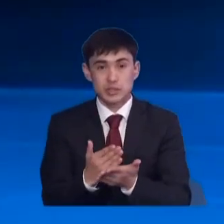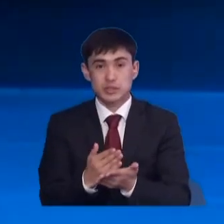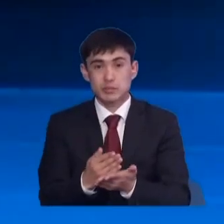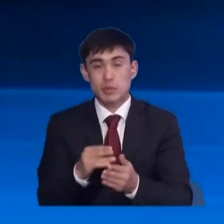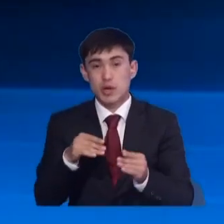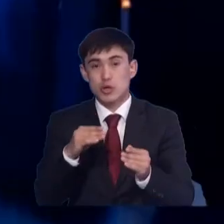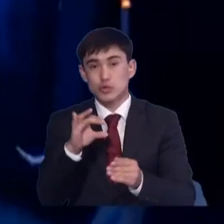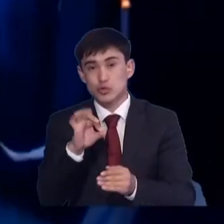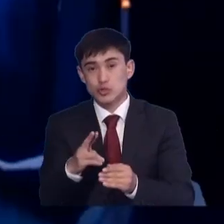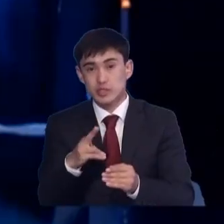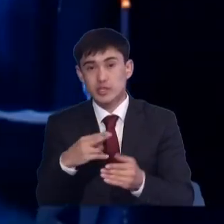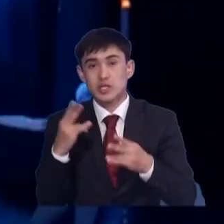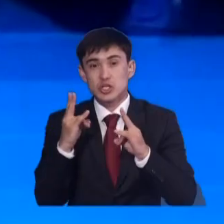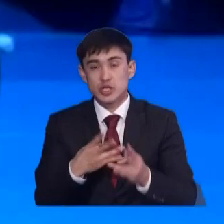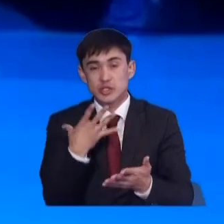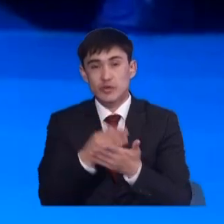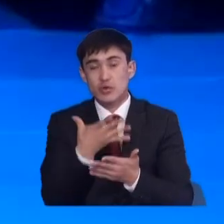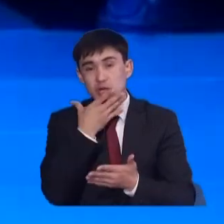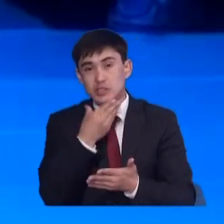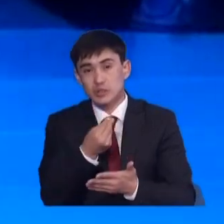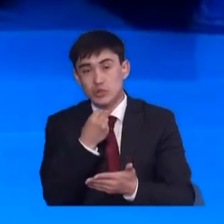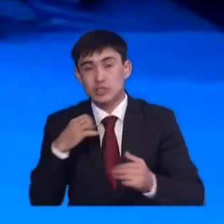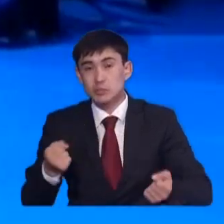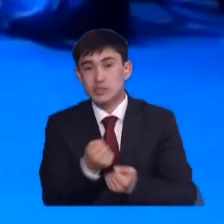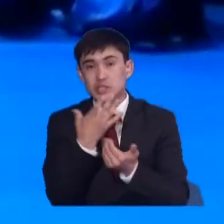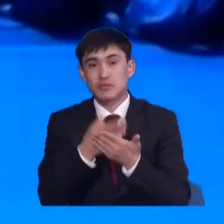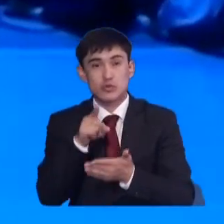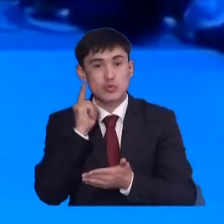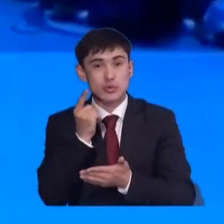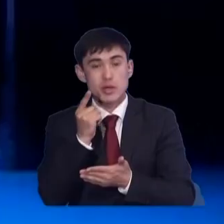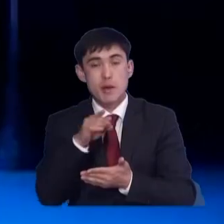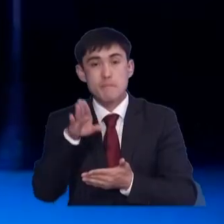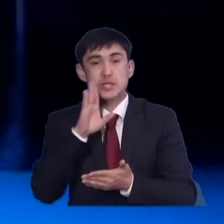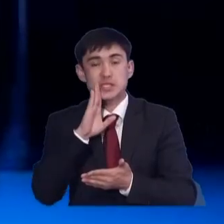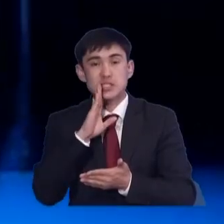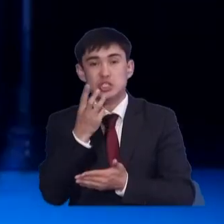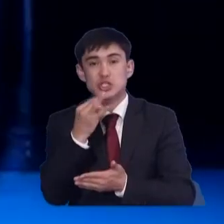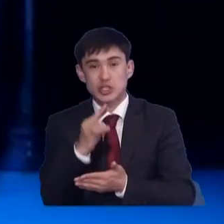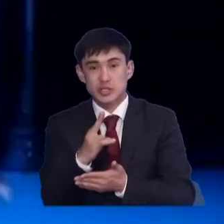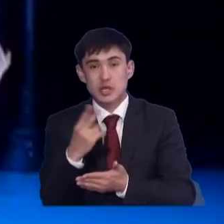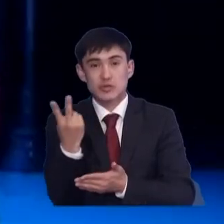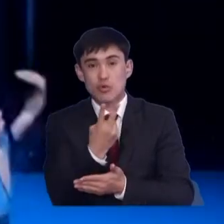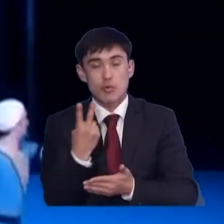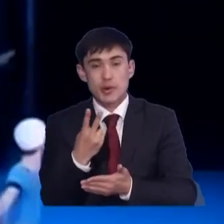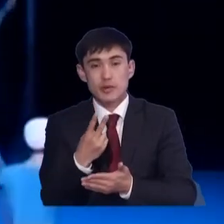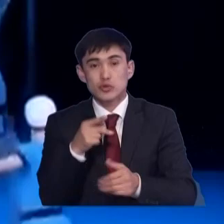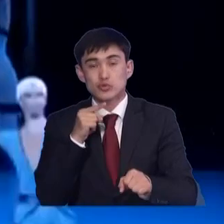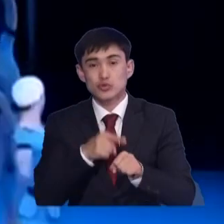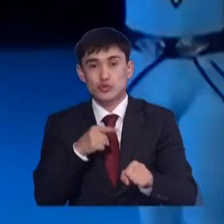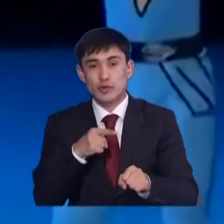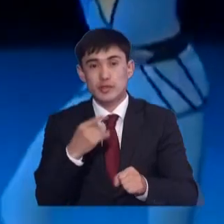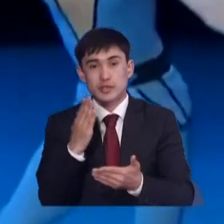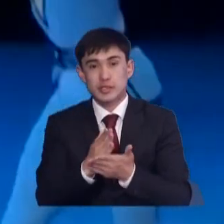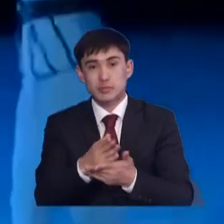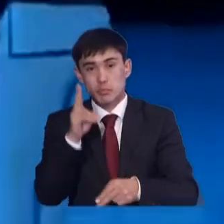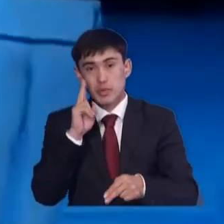Мехмене Бану жертвует своей чарующей красотой ради спасения юной принцессы Ширин. Обе сестры питают чувства к художнику Ферхаду.